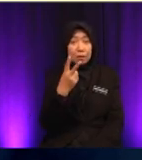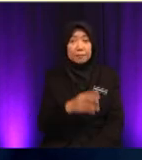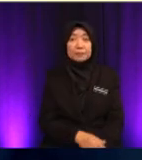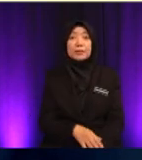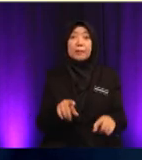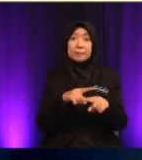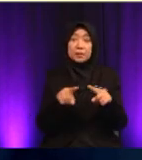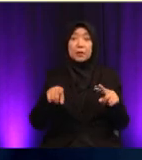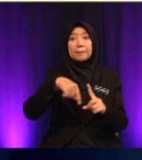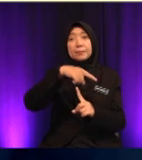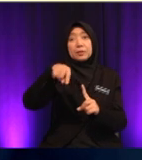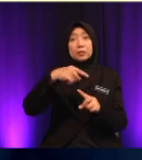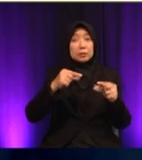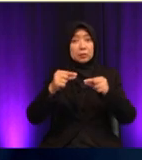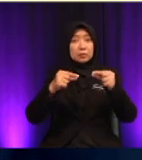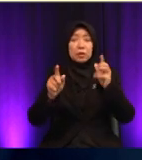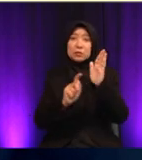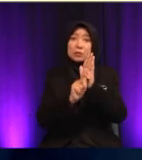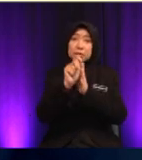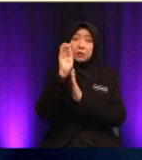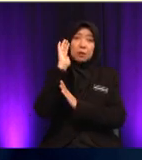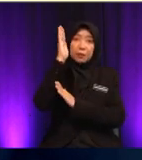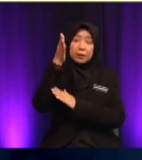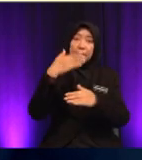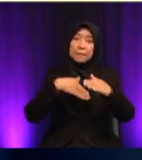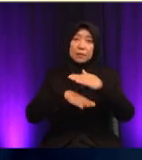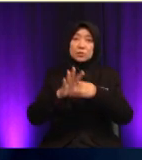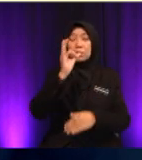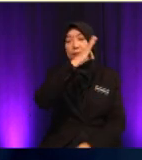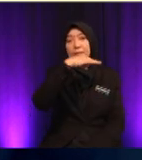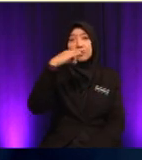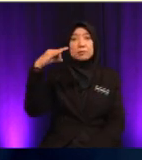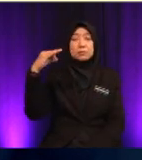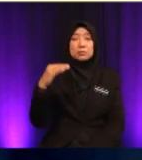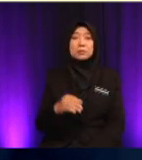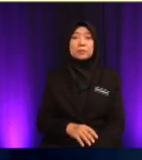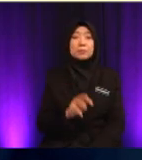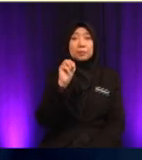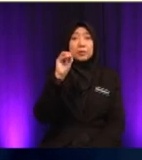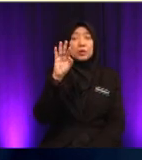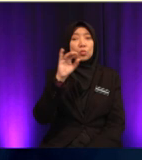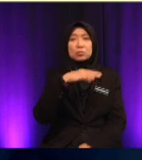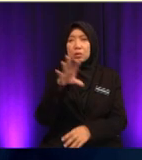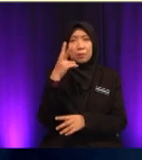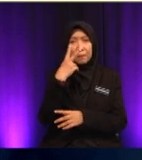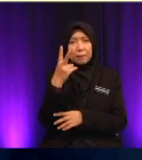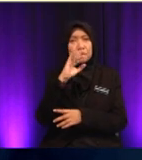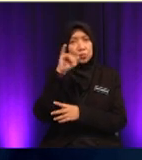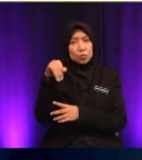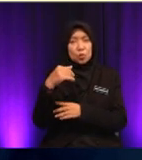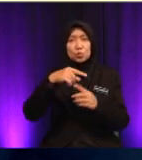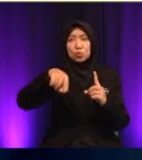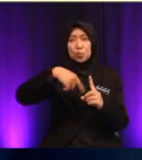bila getaran tersebut frekuensinya semakin tinggi dan kamu memasuki fasa gelombang mikro masih tak nampak juga jadi apabila semakin panas